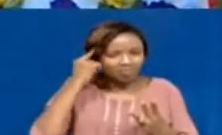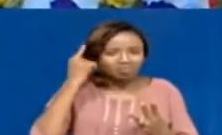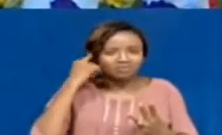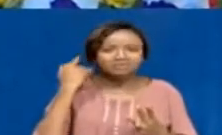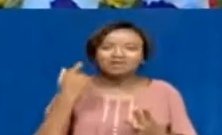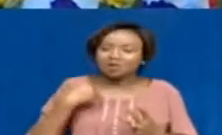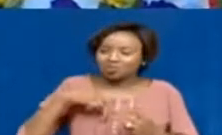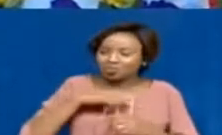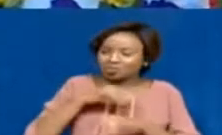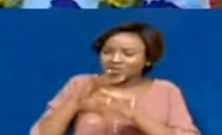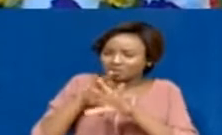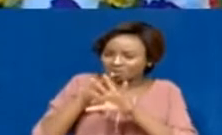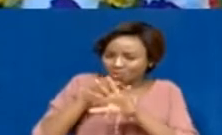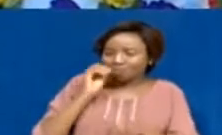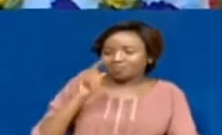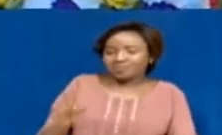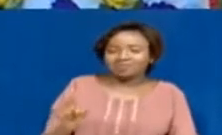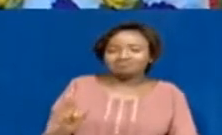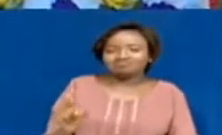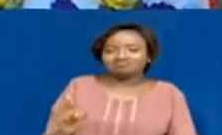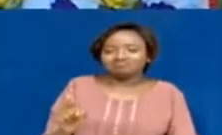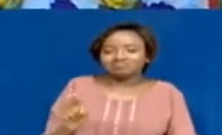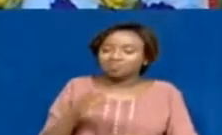tumuige huyu mzee